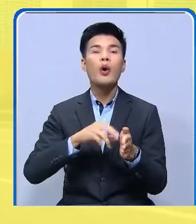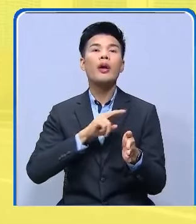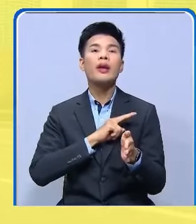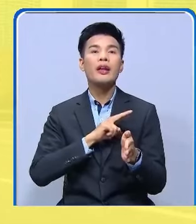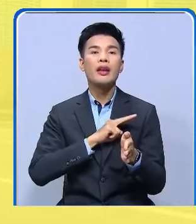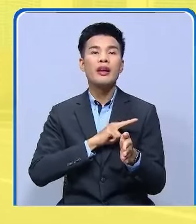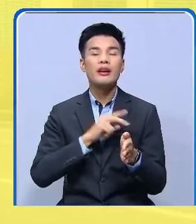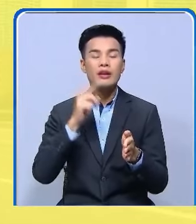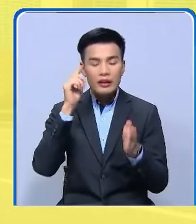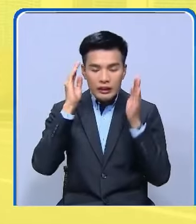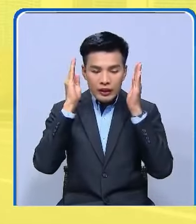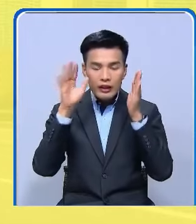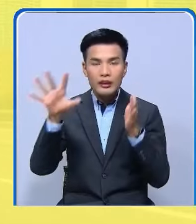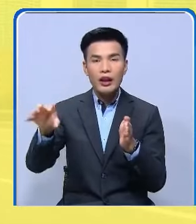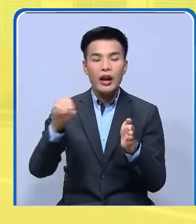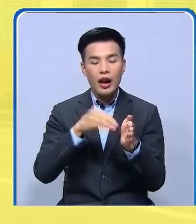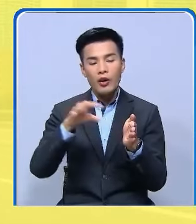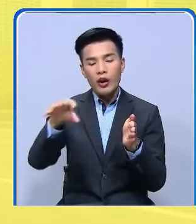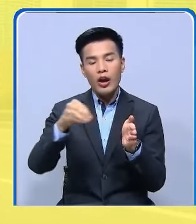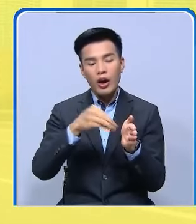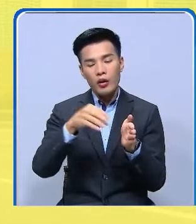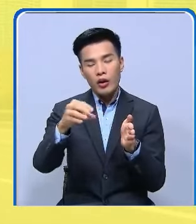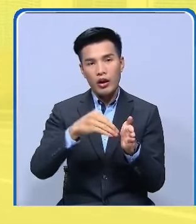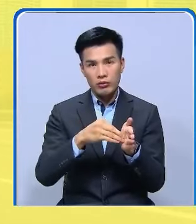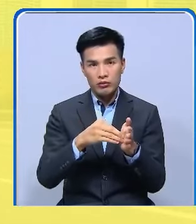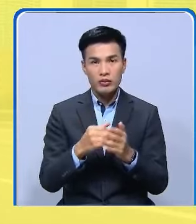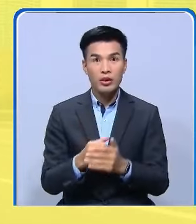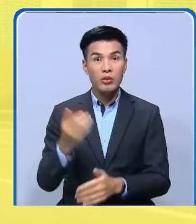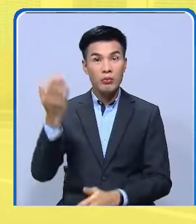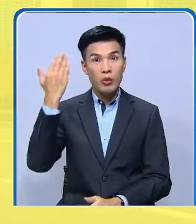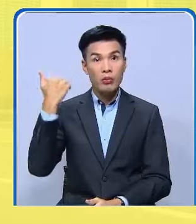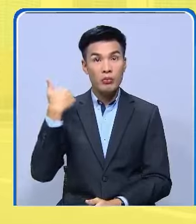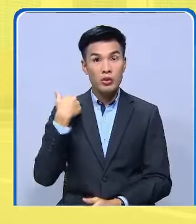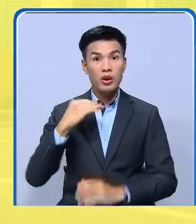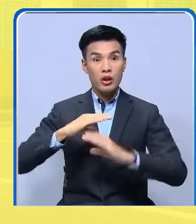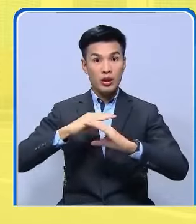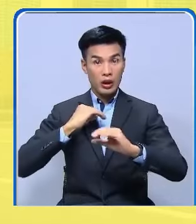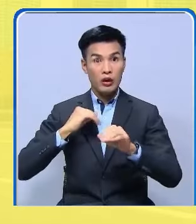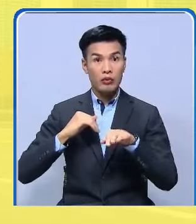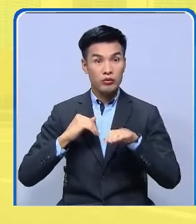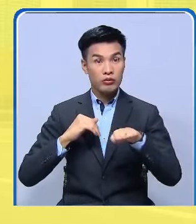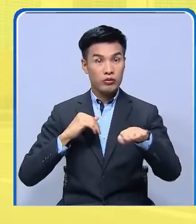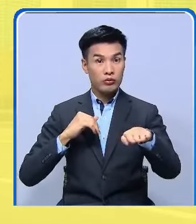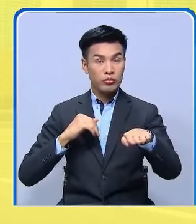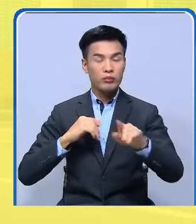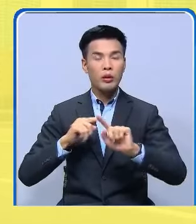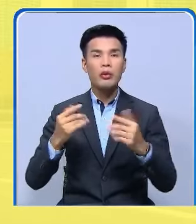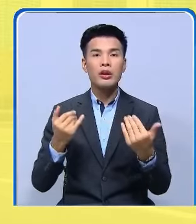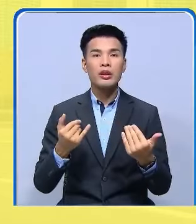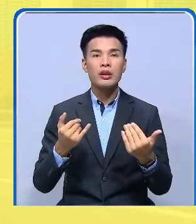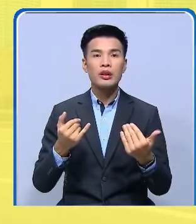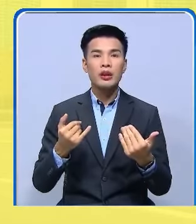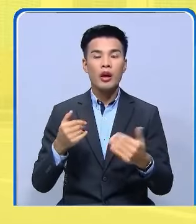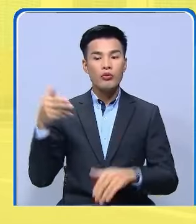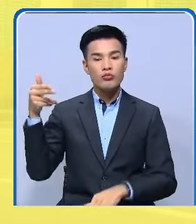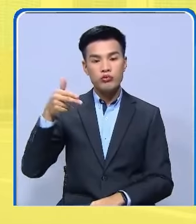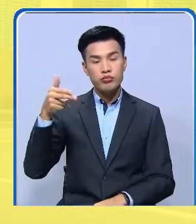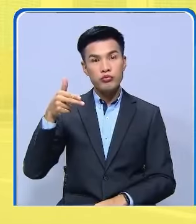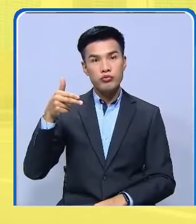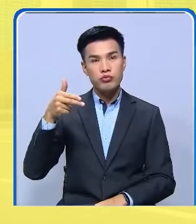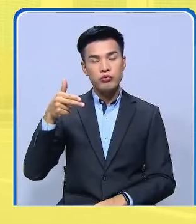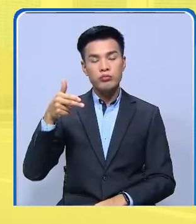ได้อ๋อเขาตั้งใจ ตั้งใจแล้วก่อนหน้านี้เห็นบอกว่าขับเป็นรถเก๋งนะเป็นรถเก๋งแต่ว่าถูกกล้องจับความเร็วใบสั่